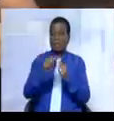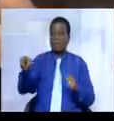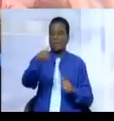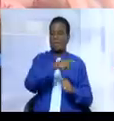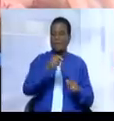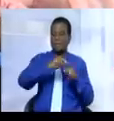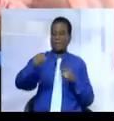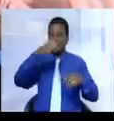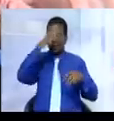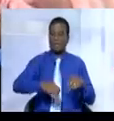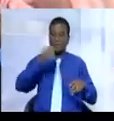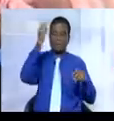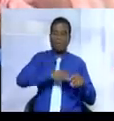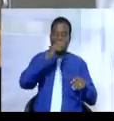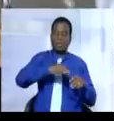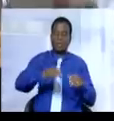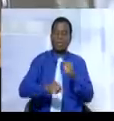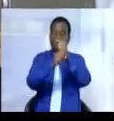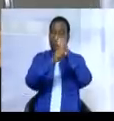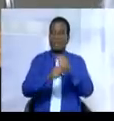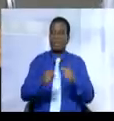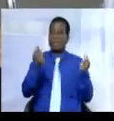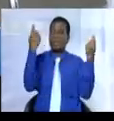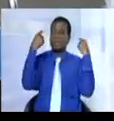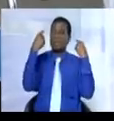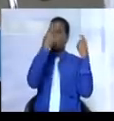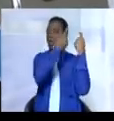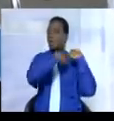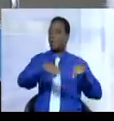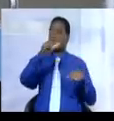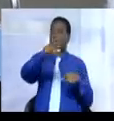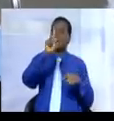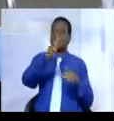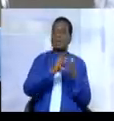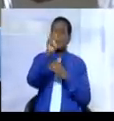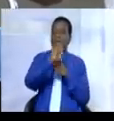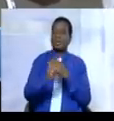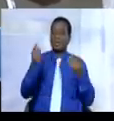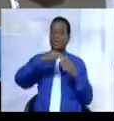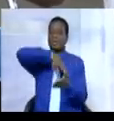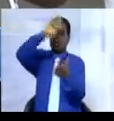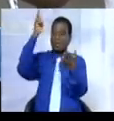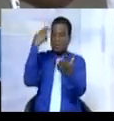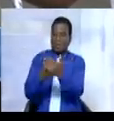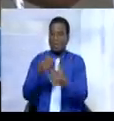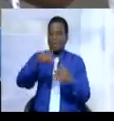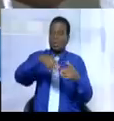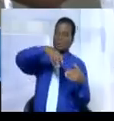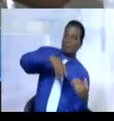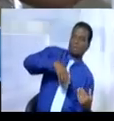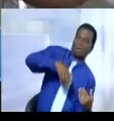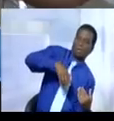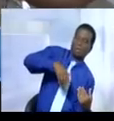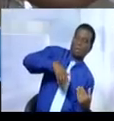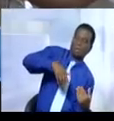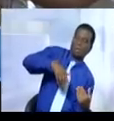victimes souhaitent bénéficier du soutien du gouvernement. Depuis le 31 mars, je suis tombé. Aujourd'hui, je suis paralysé. Donc